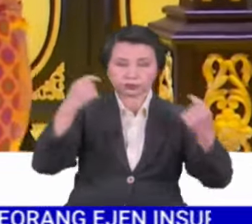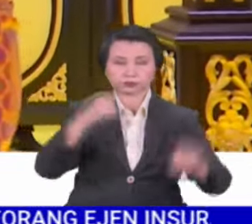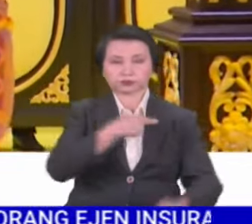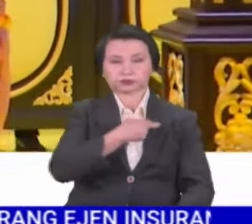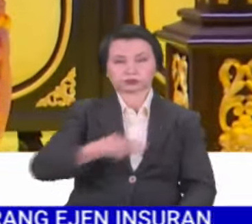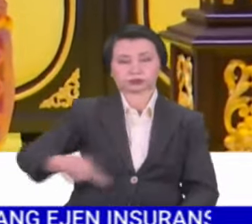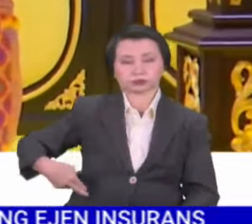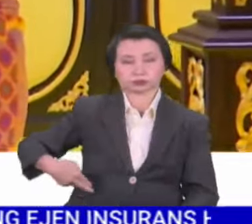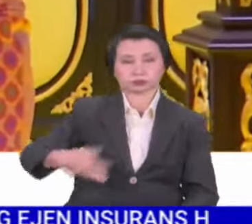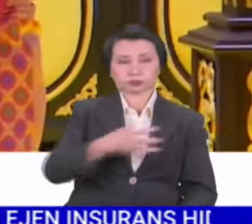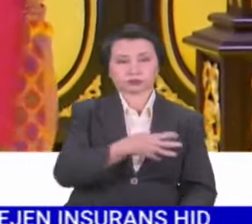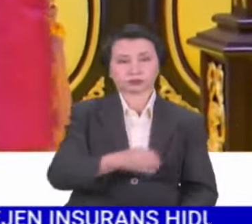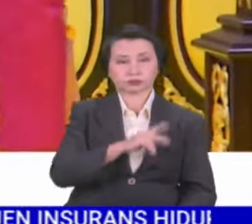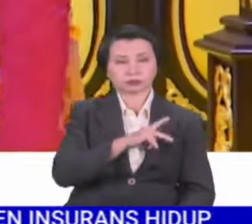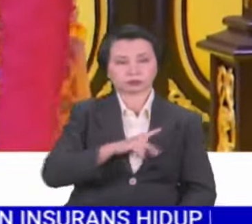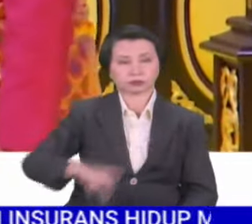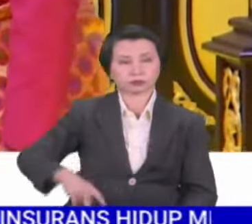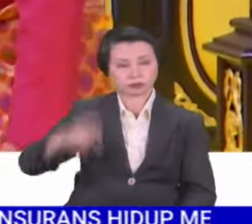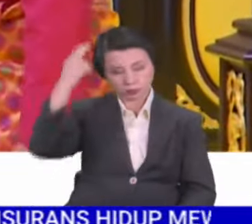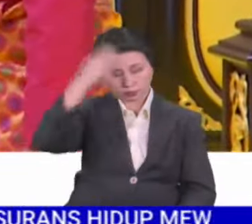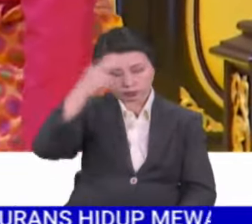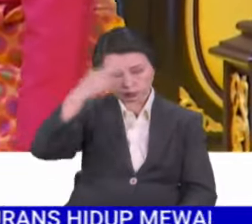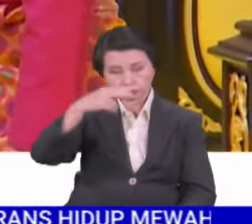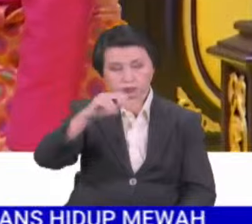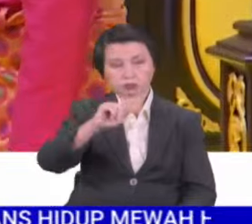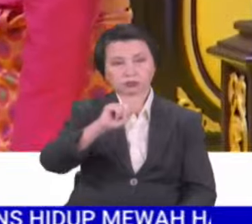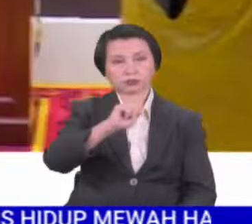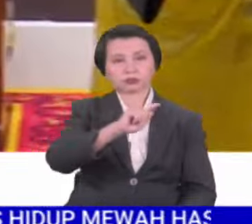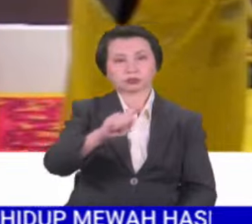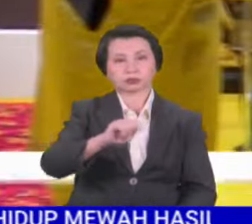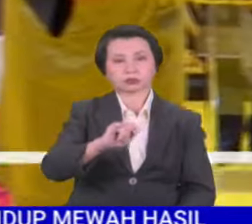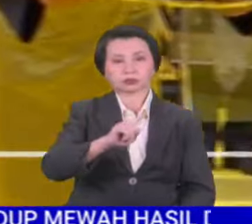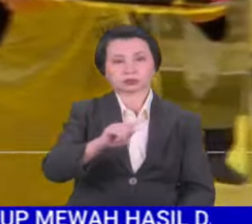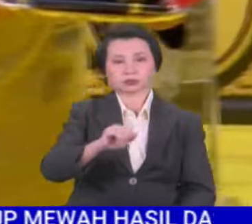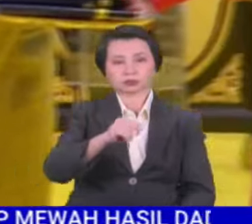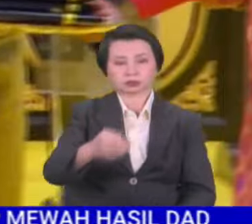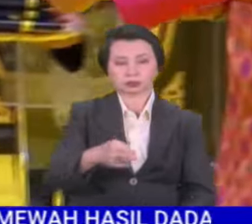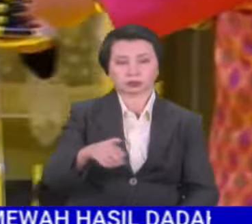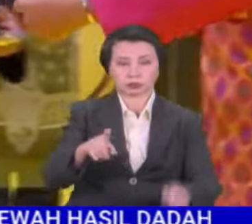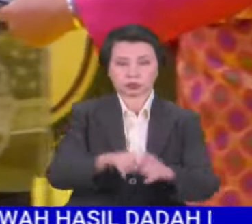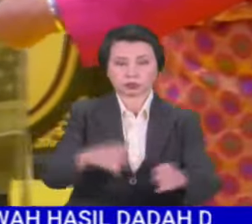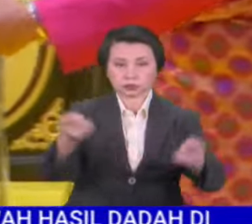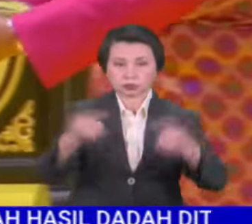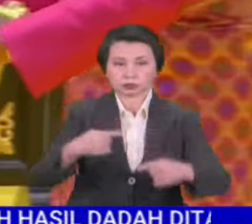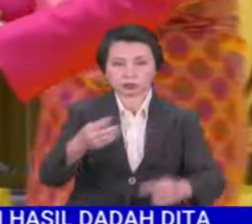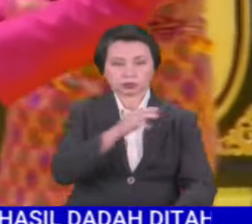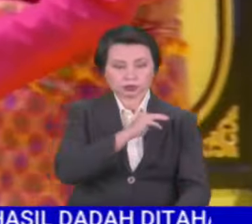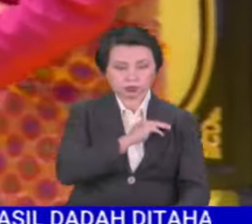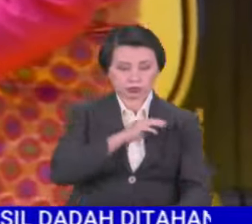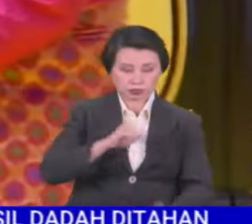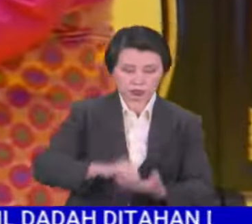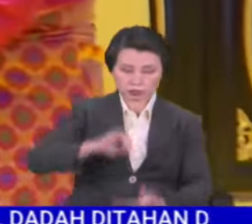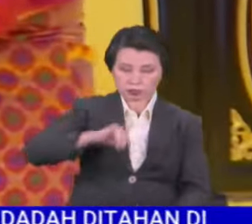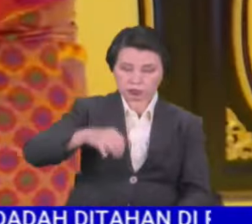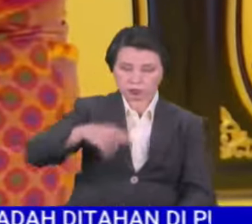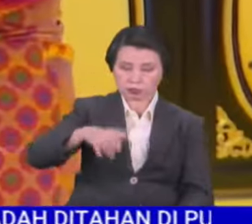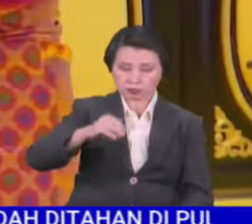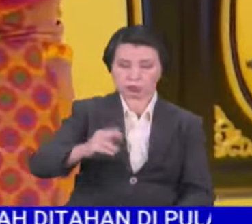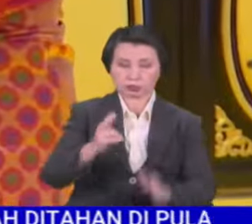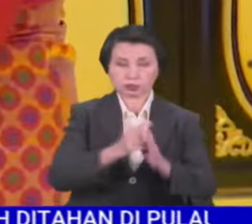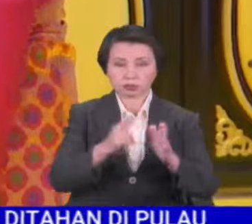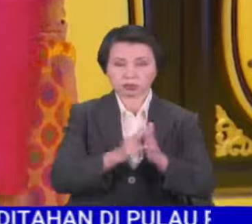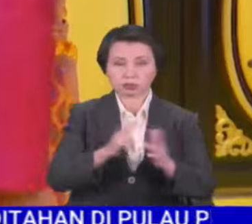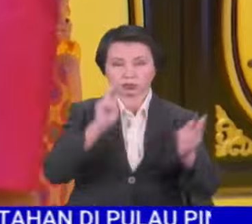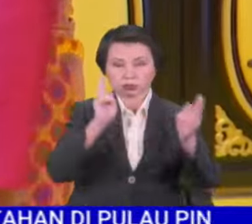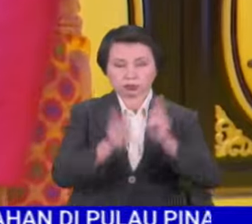Raja Permaisuri Agung Tengku Hajah Azizah Aminah Maimunah negeri undang-undang dan